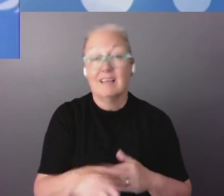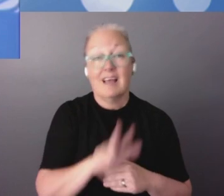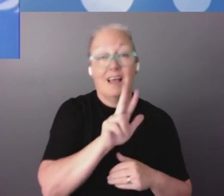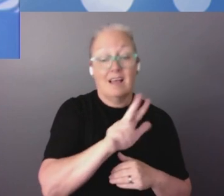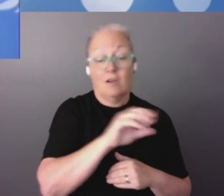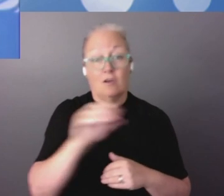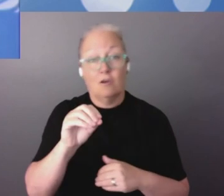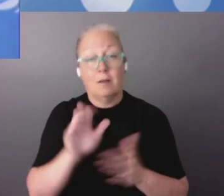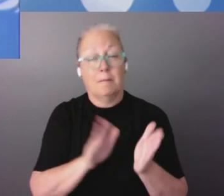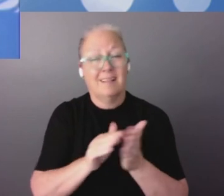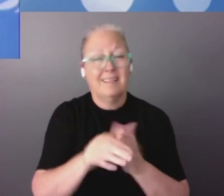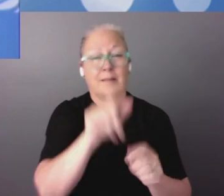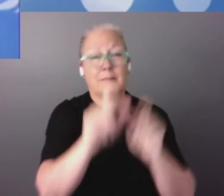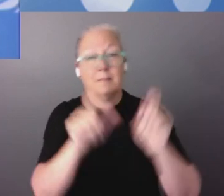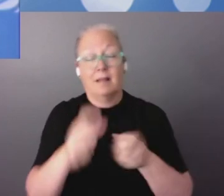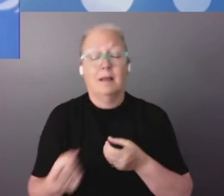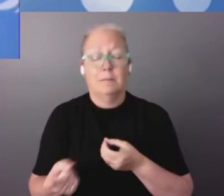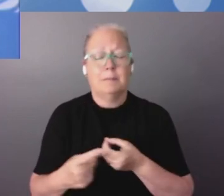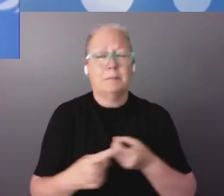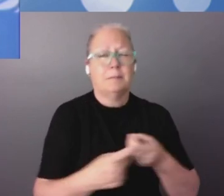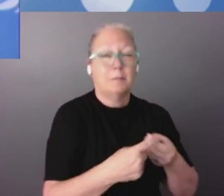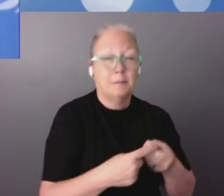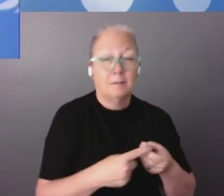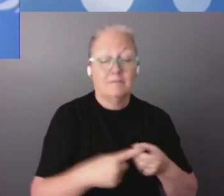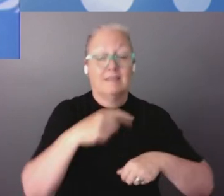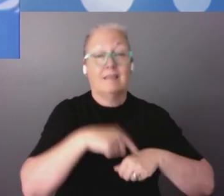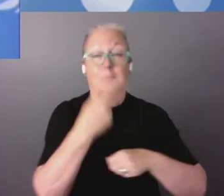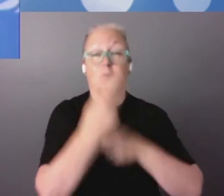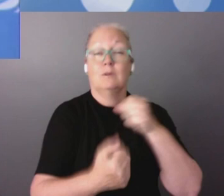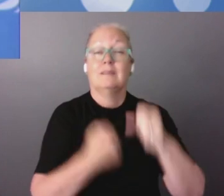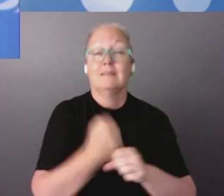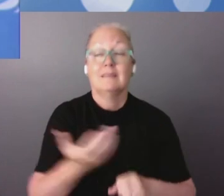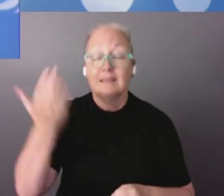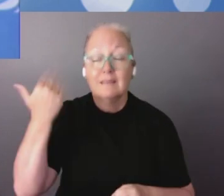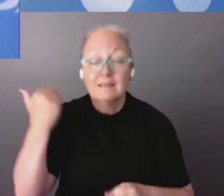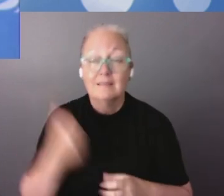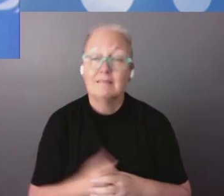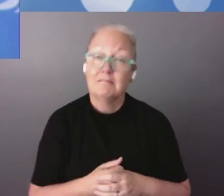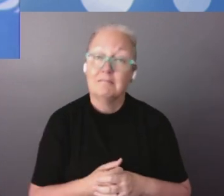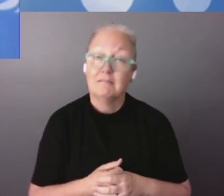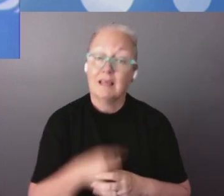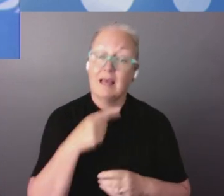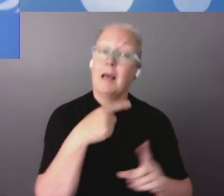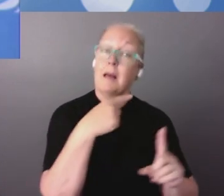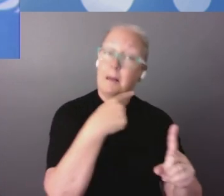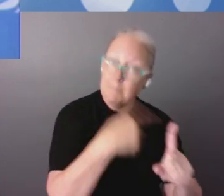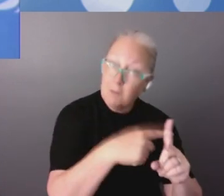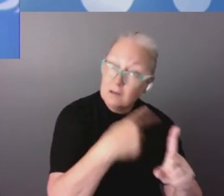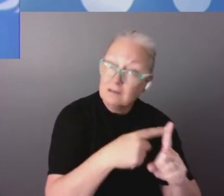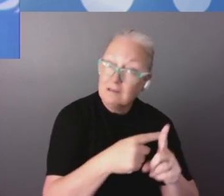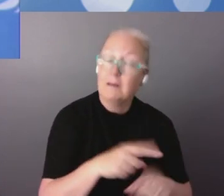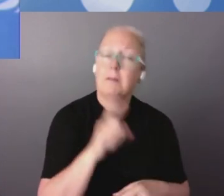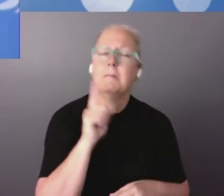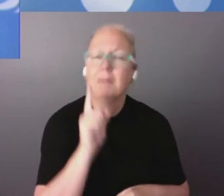наращивать глобальную связь. Новые данные, опубликованные на прошедшей неделе,